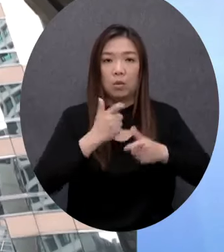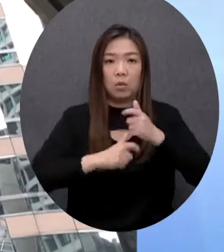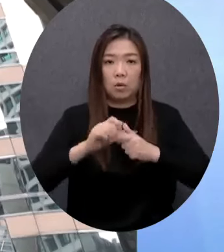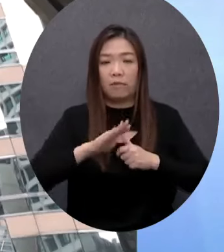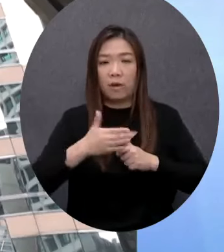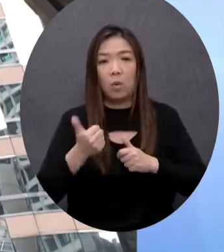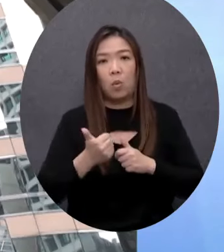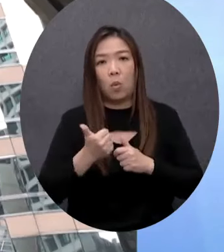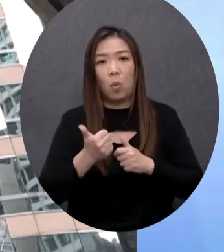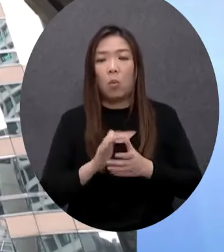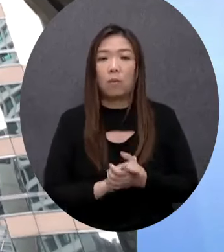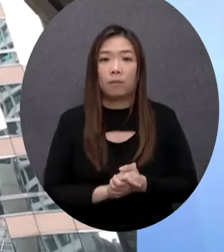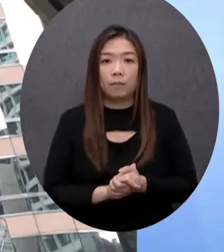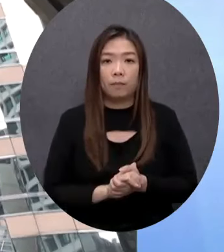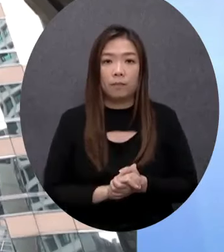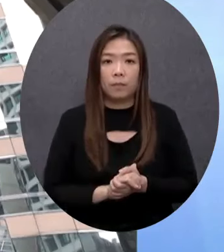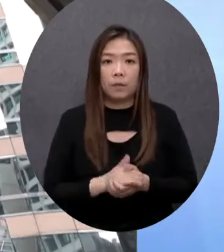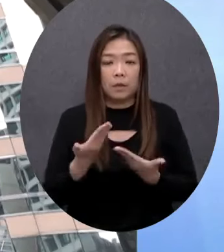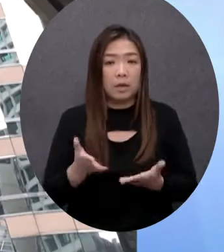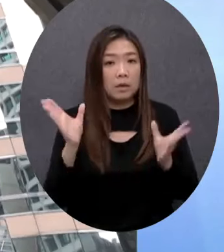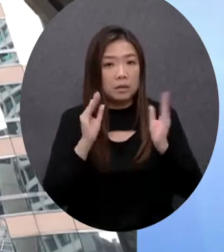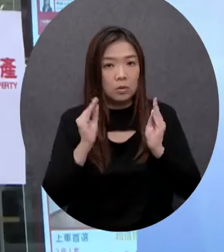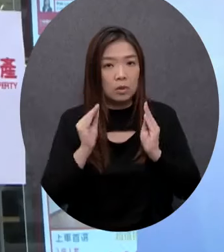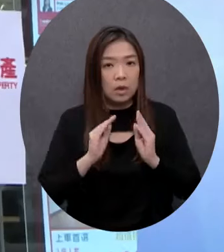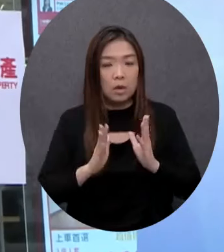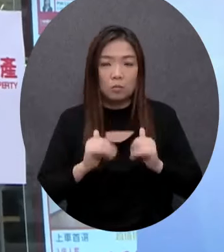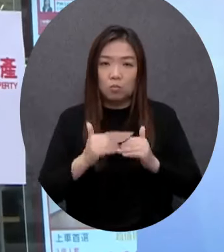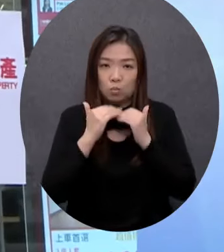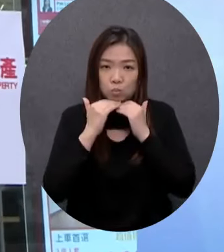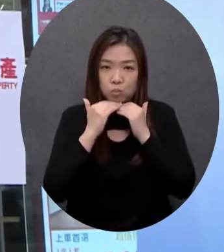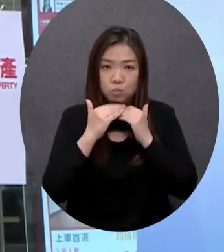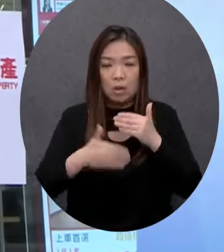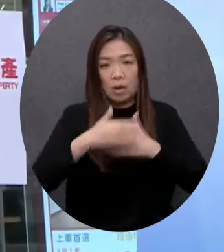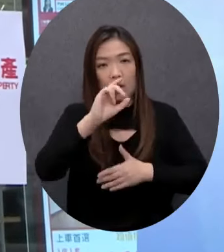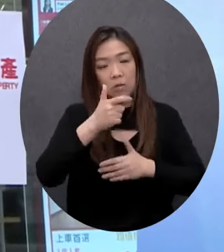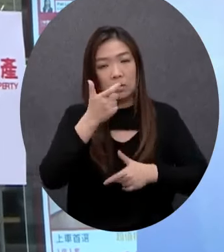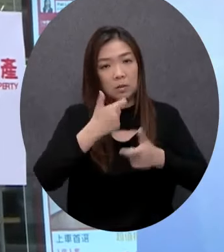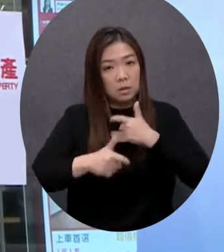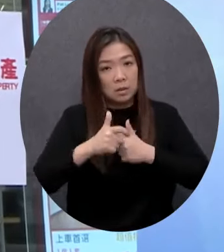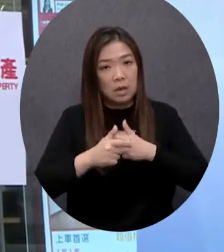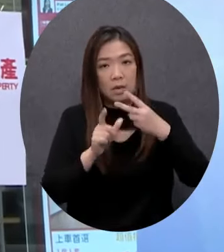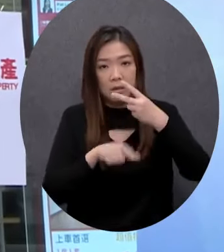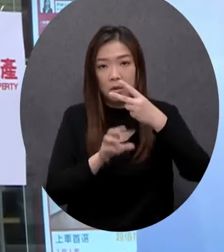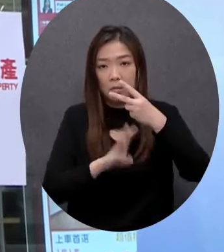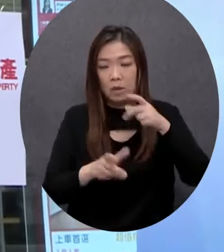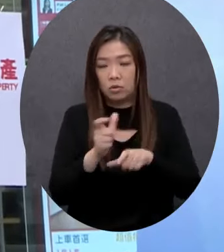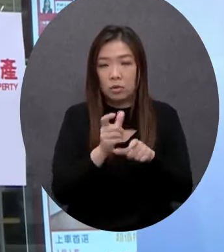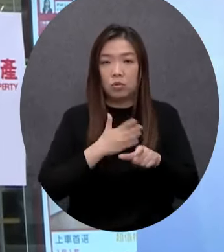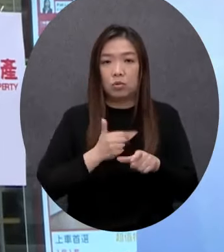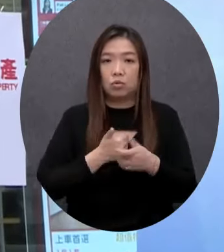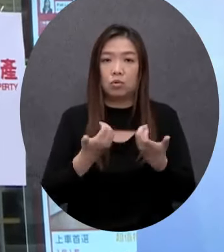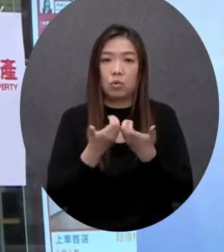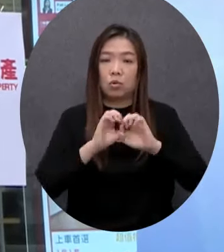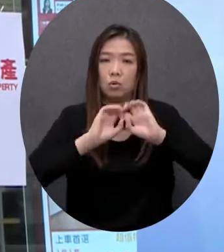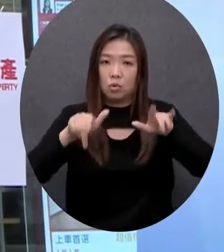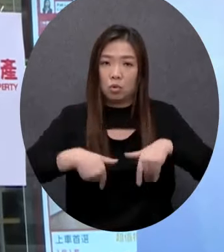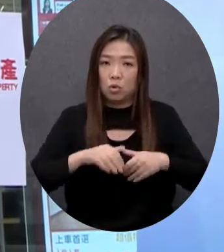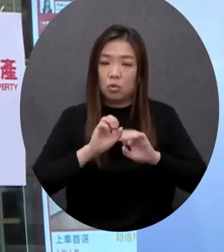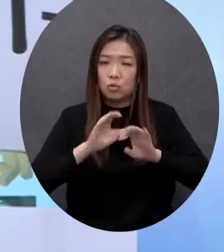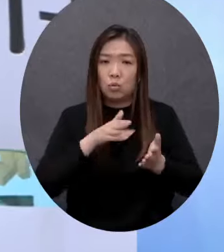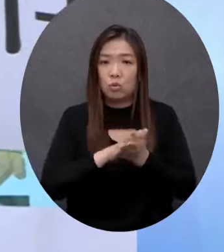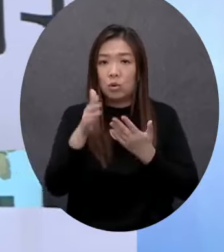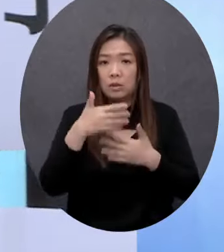比較正面，對呢個消息持積極態度。至於樓市，他就話2月底財政預算案宣布撤銷辣椒之